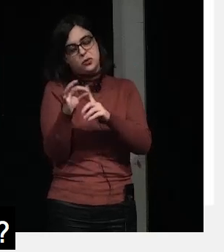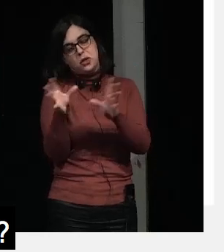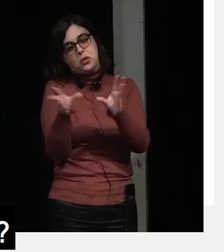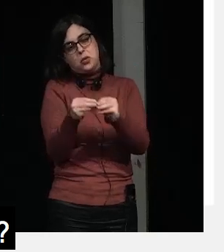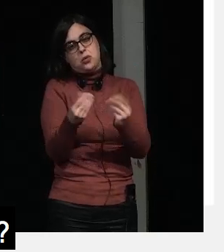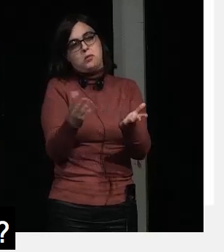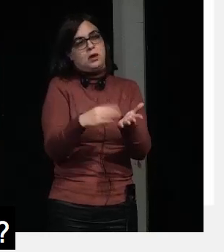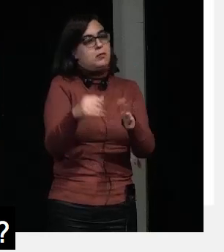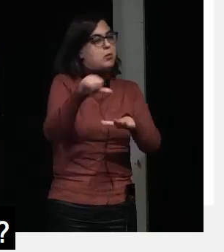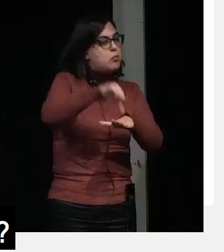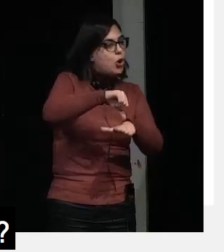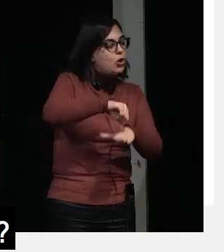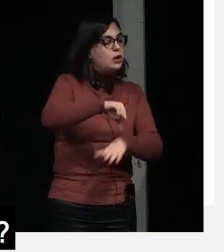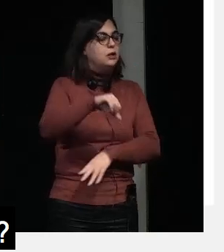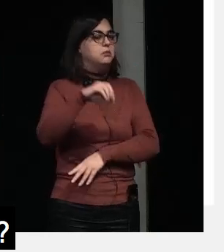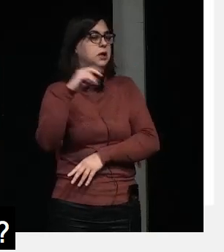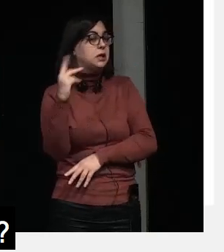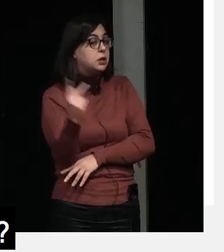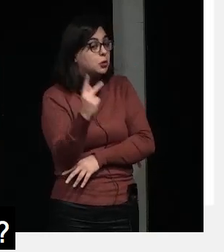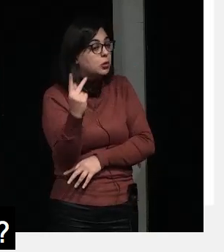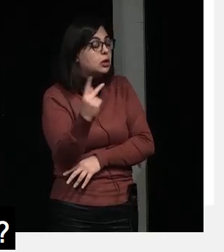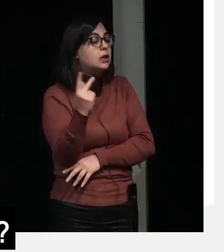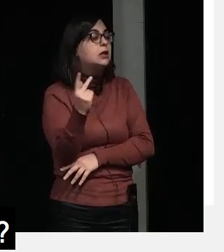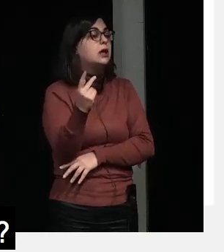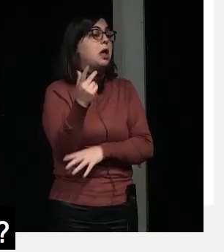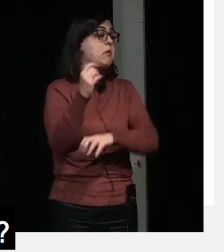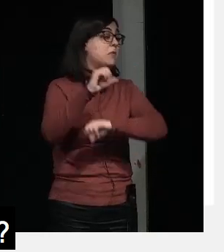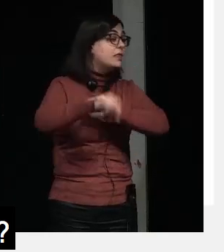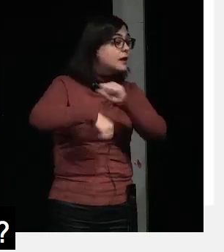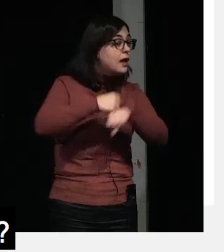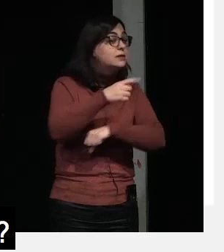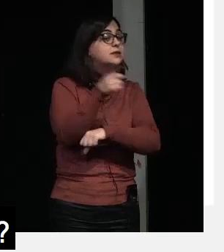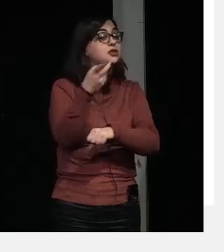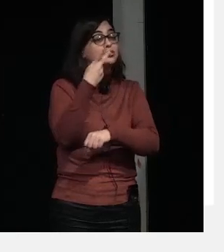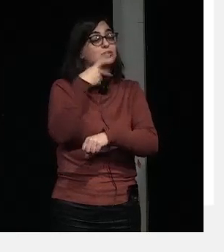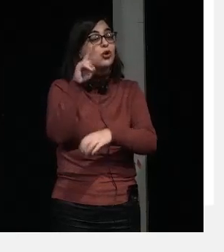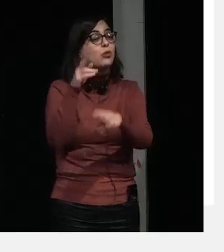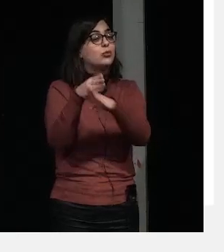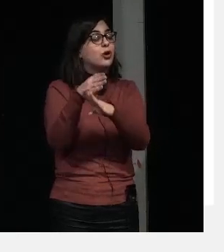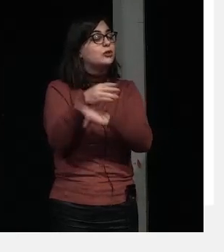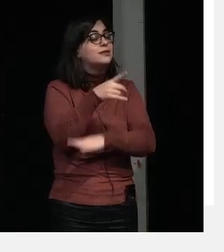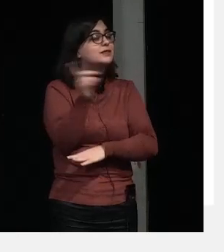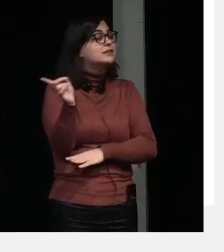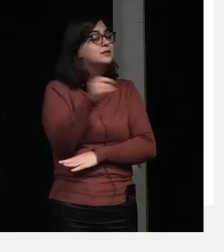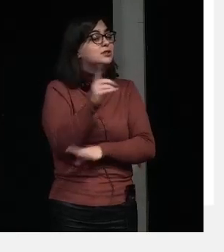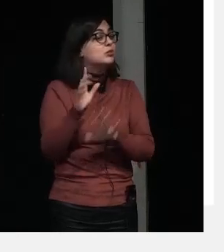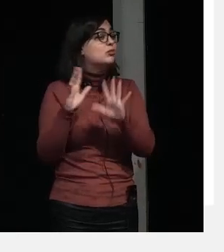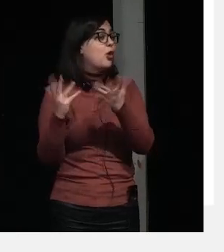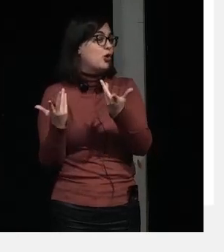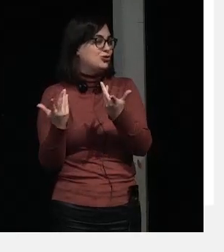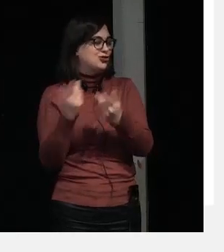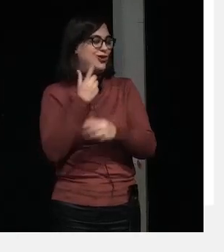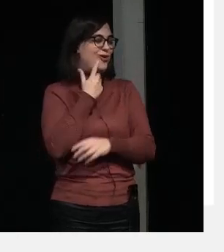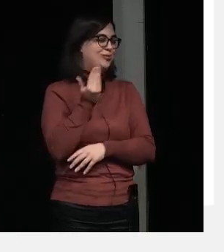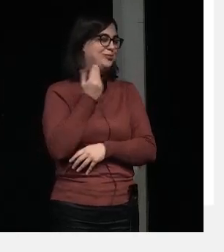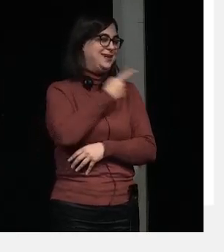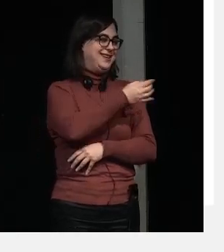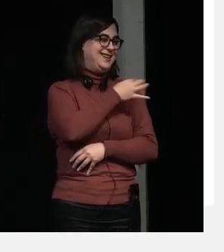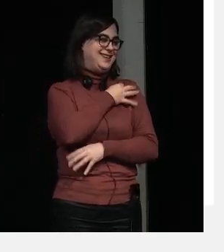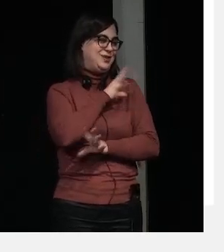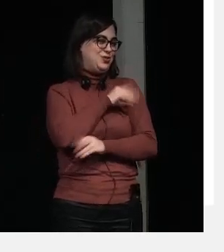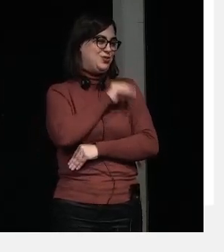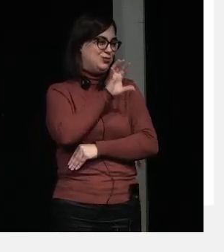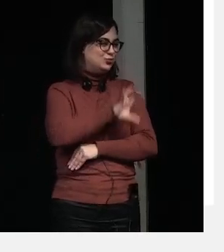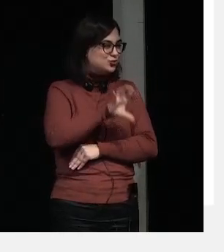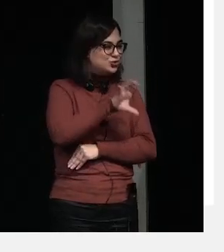τις κοινωνίες μας, συγκεκριμένες δράσεις πιο προσβάσιμες. Πέρα από τα μουσεία δηλαδή που αναφερθήκατε πριν, ως προς